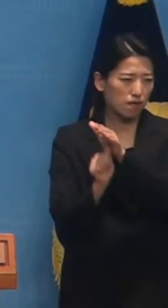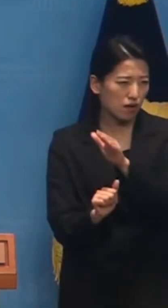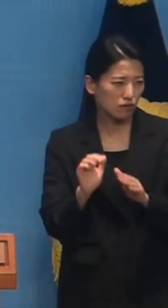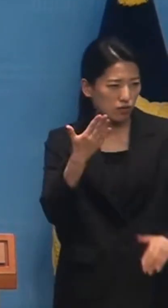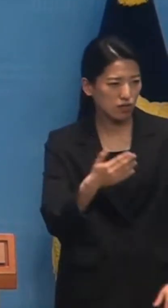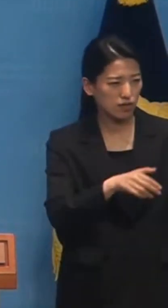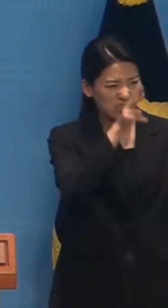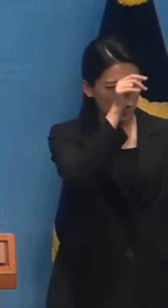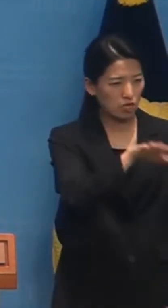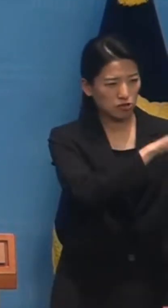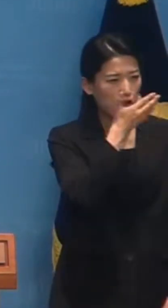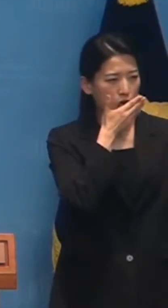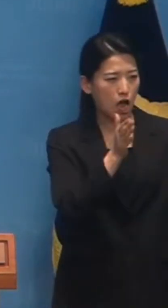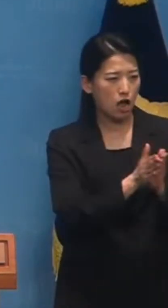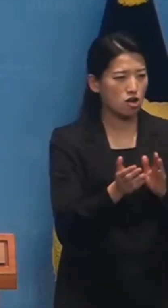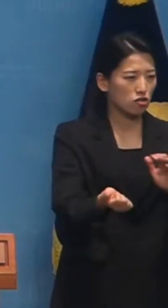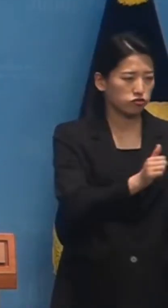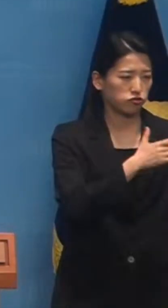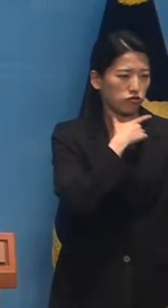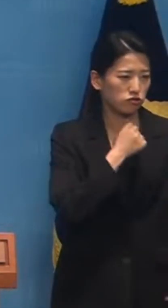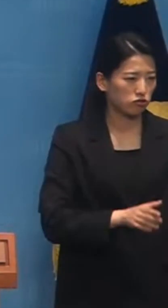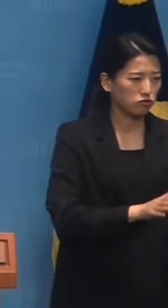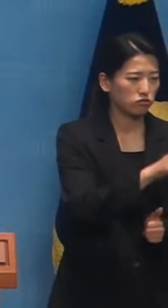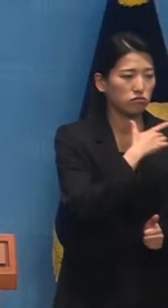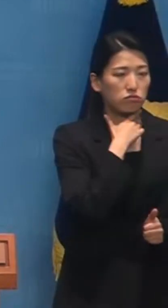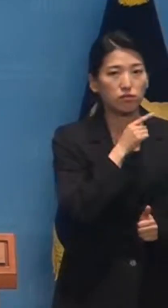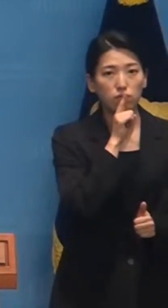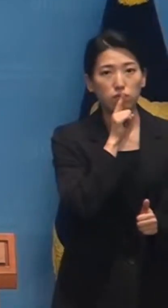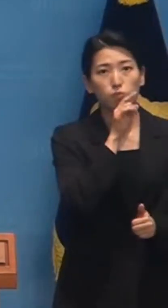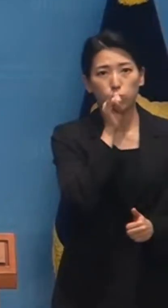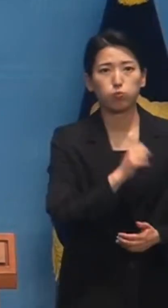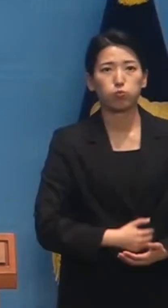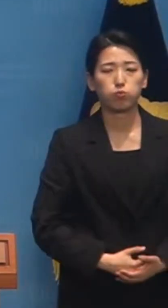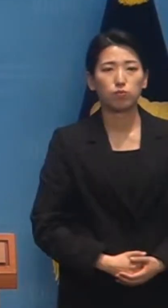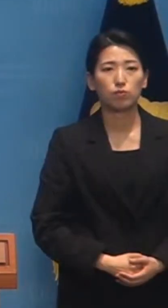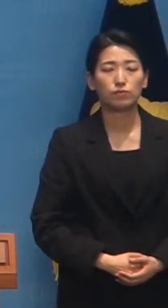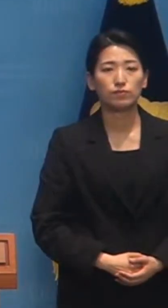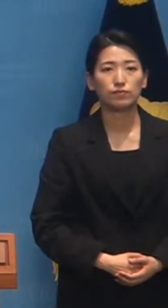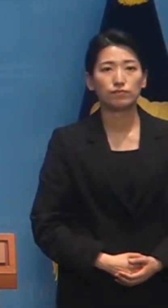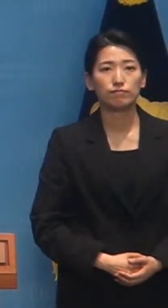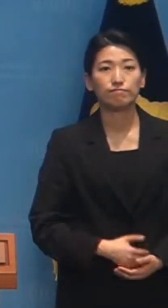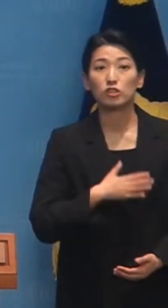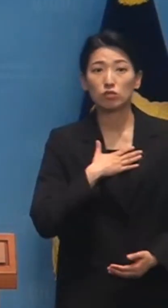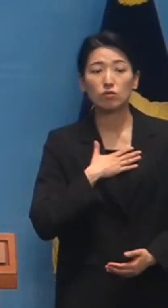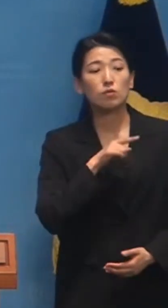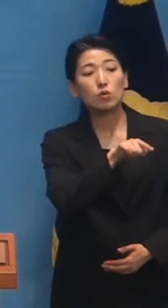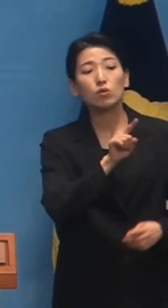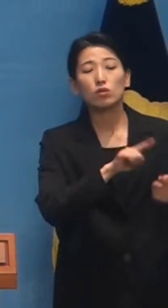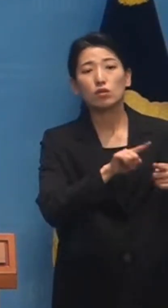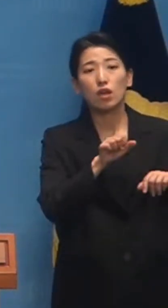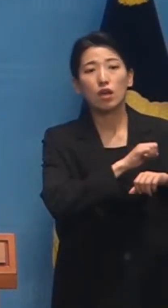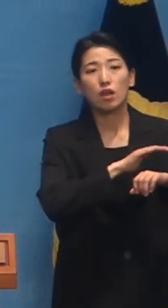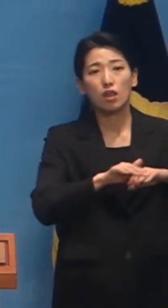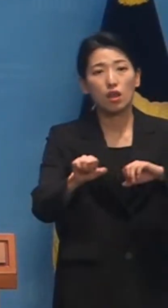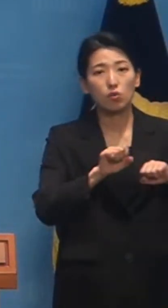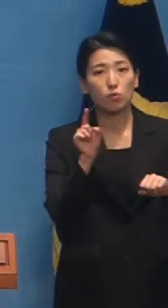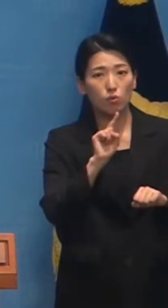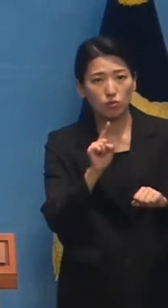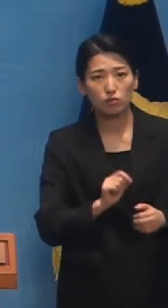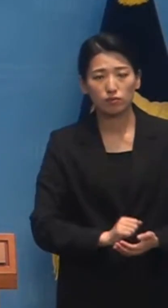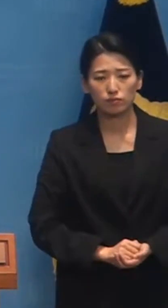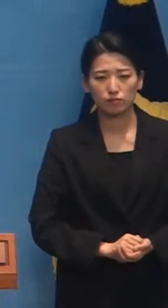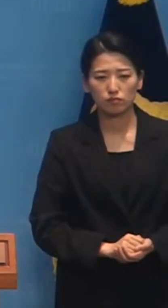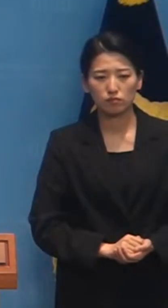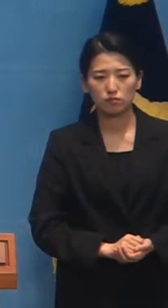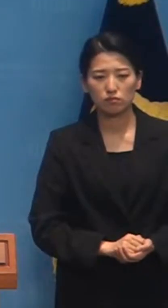극단적 표현들이 집중적으로 퍼지고 있습니다. 가짜뉴스 대응과 주요 대응 현황 보고드리겠습니다. 뉴델리 기획보도,